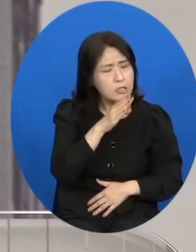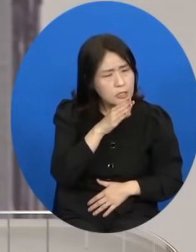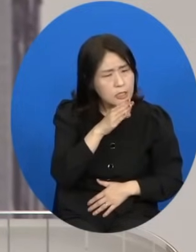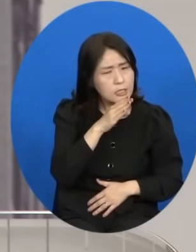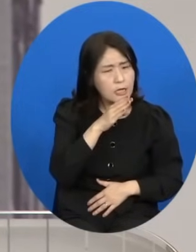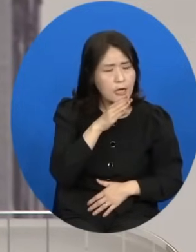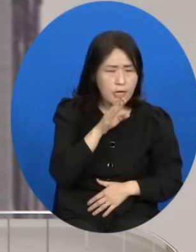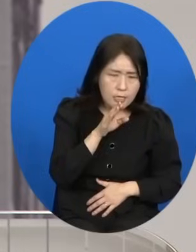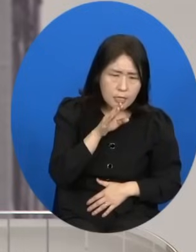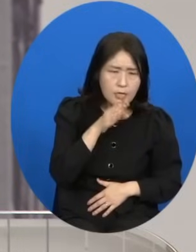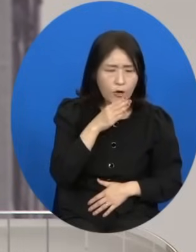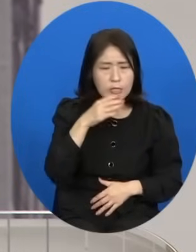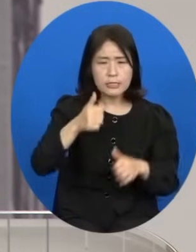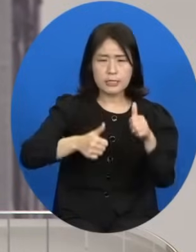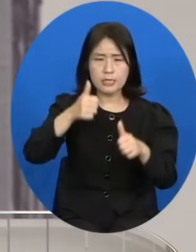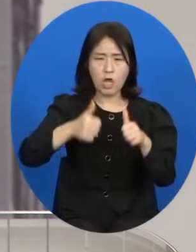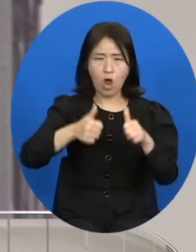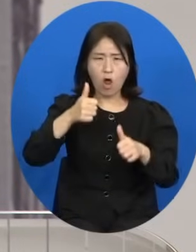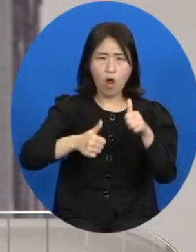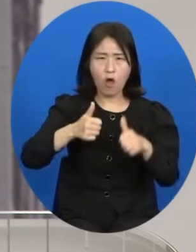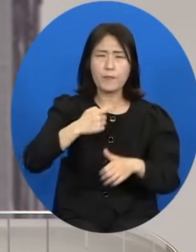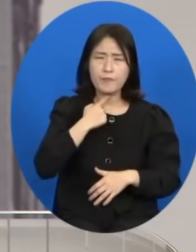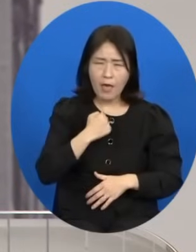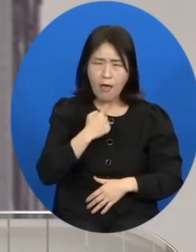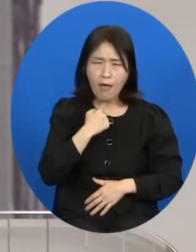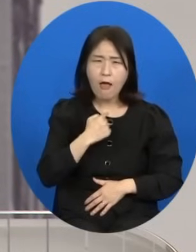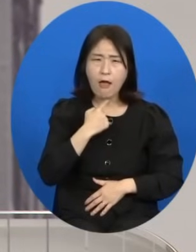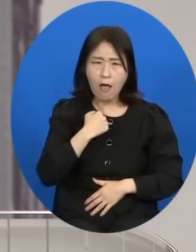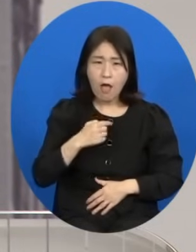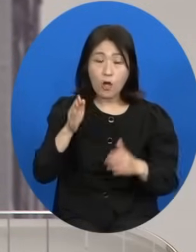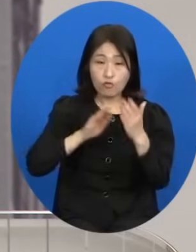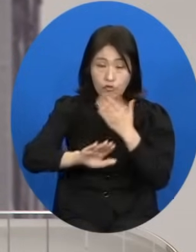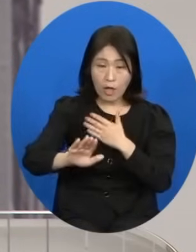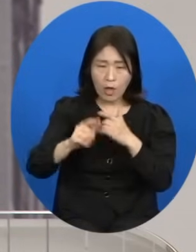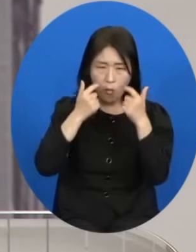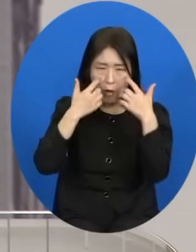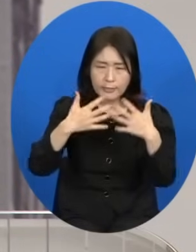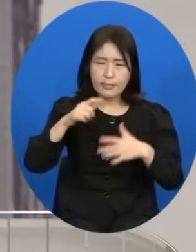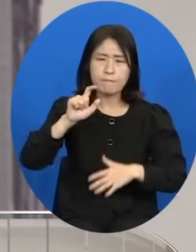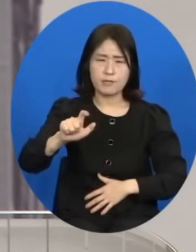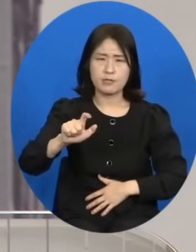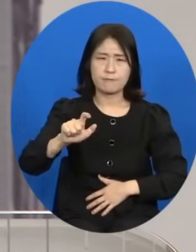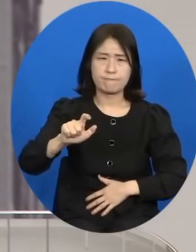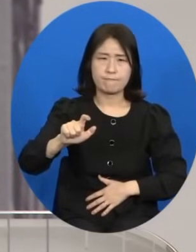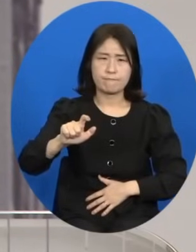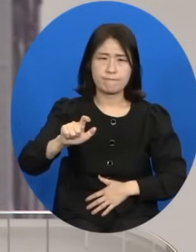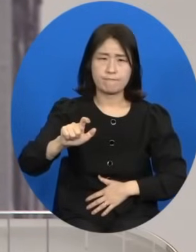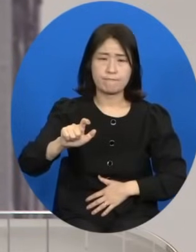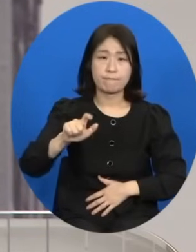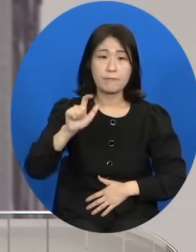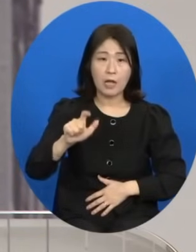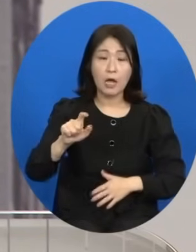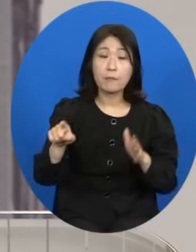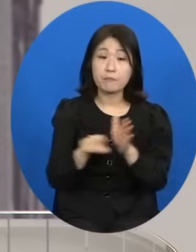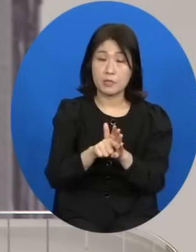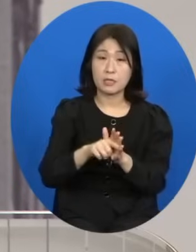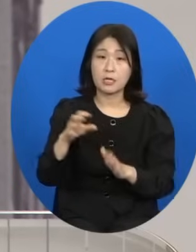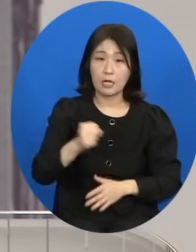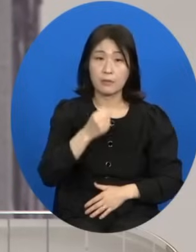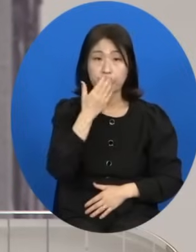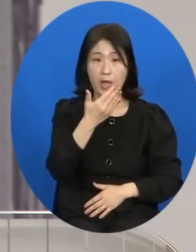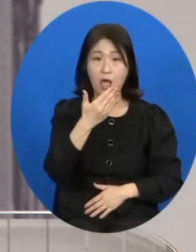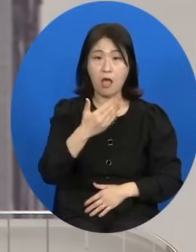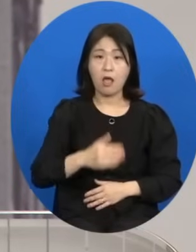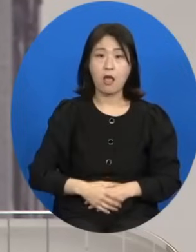거예요 이런 숱한 시험을 거쳐야만 이것이 확고한 믿음으로 더 자리잡게 된다는 거거든요 어떤 시험이 오느냐 뒤로